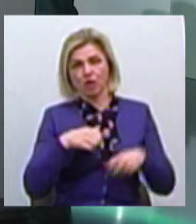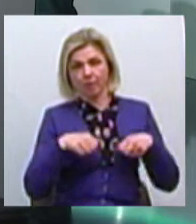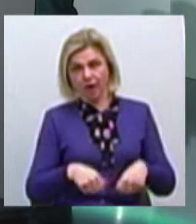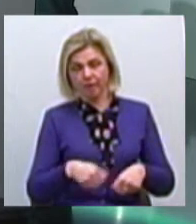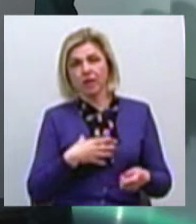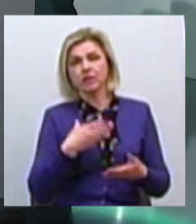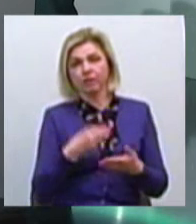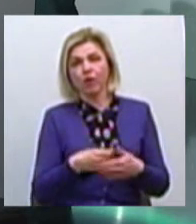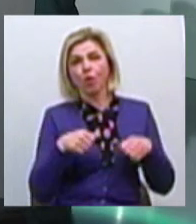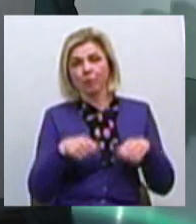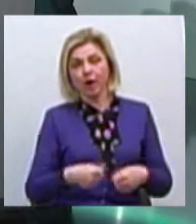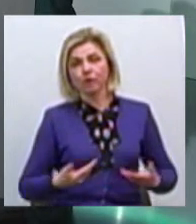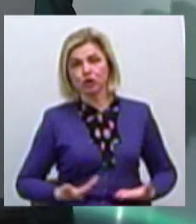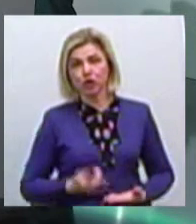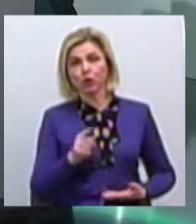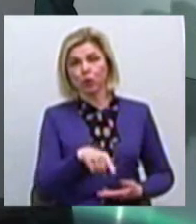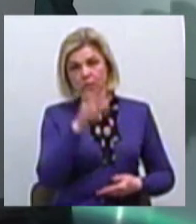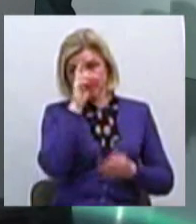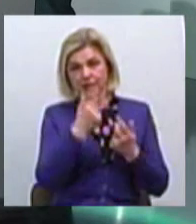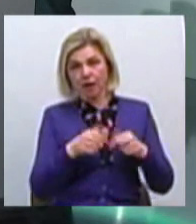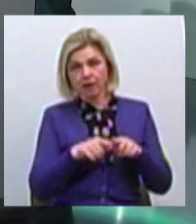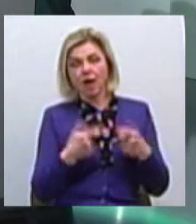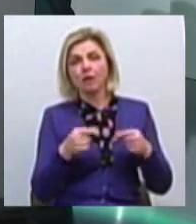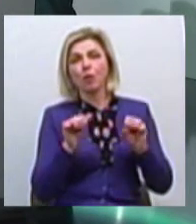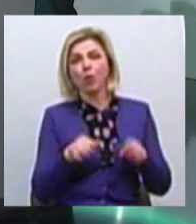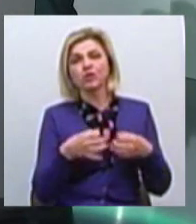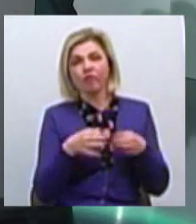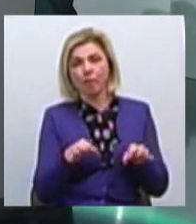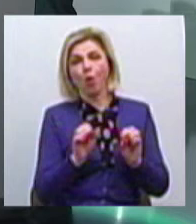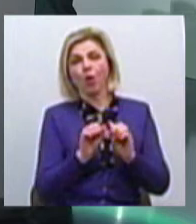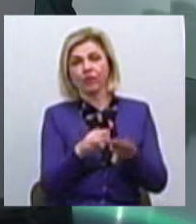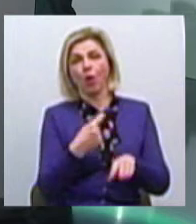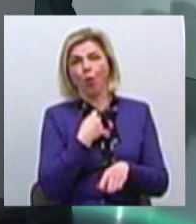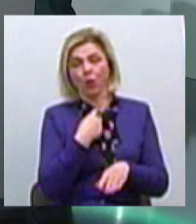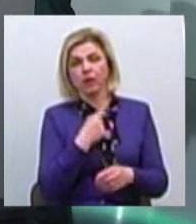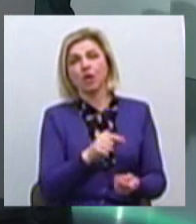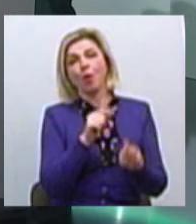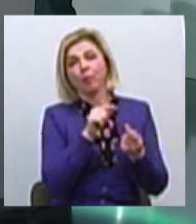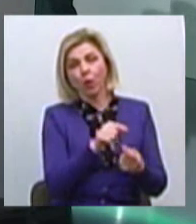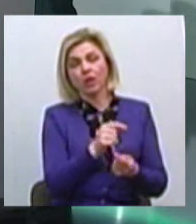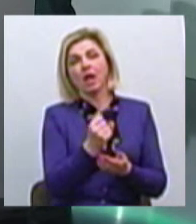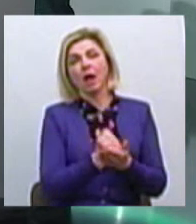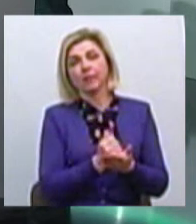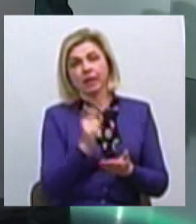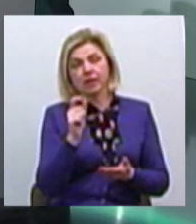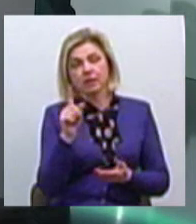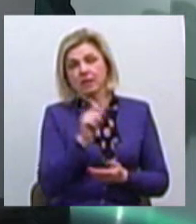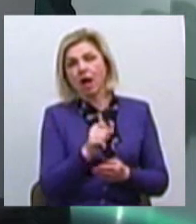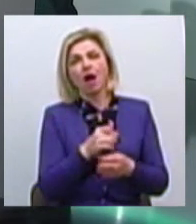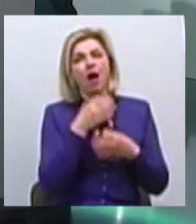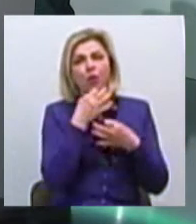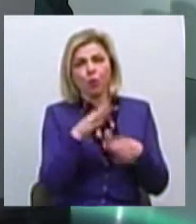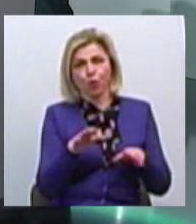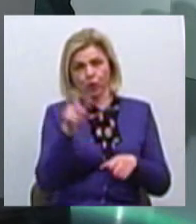право жить в той стране, где можно свободно отдать голос против действующего президента за абсолютно любую